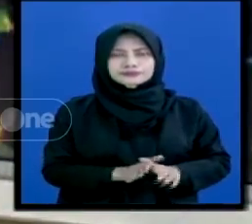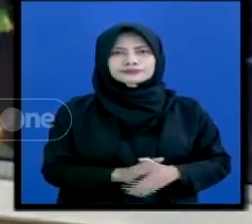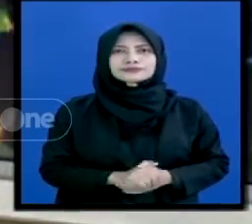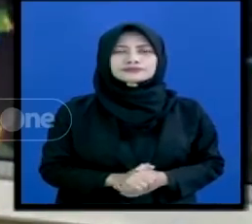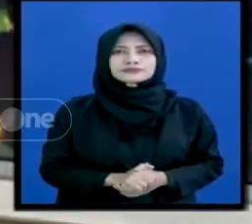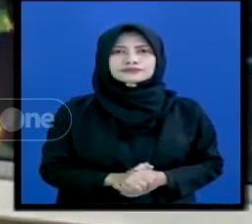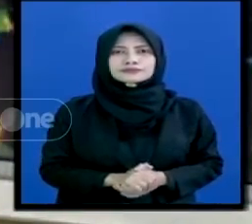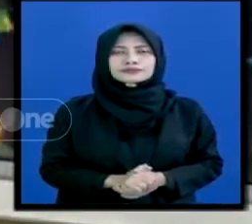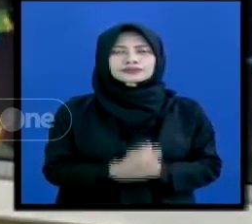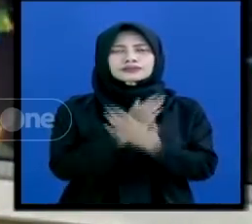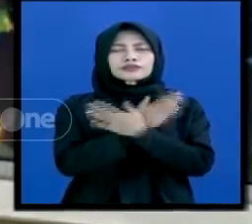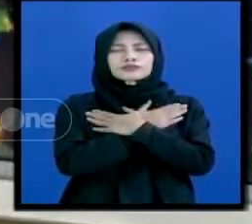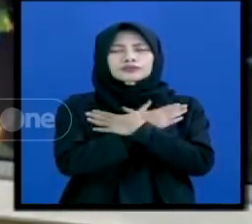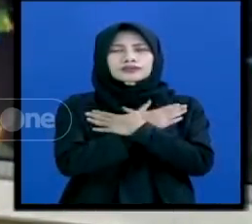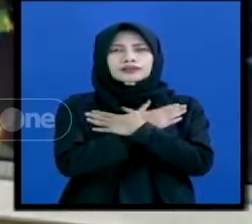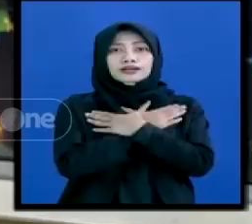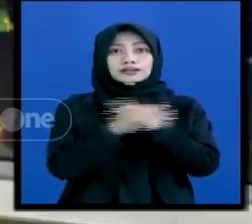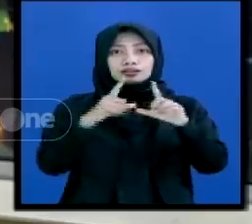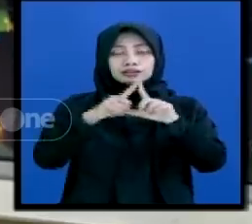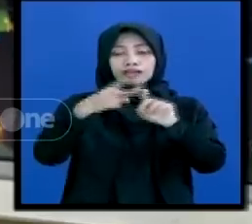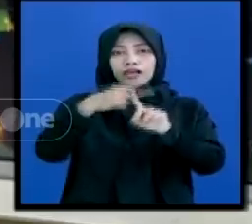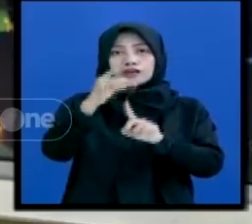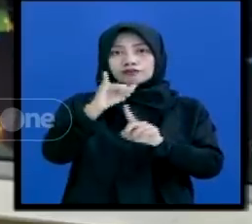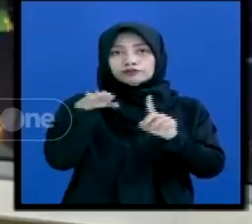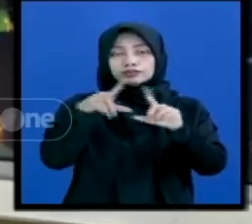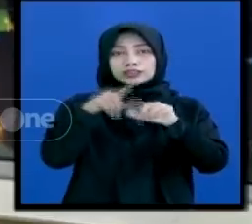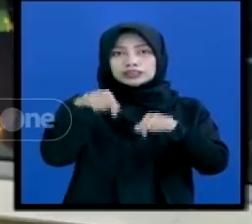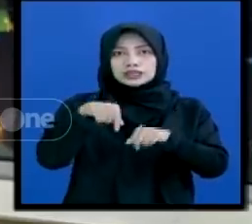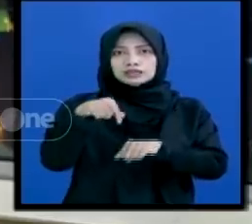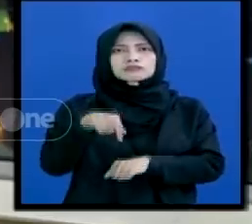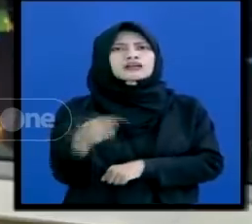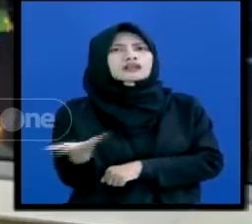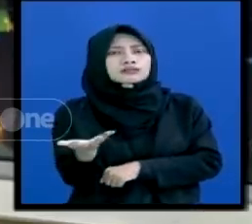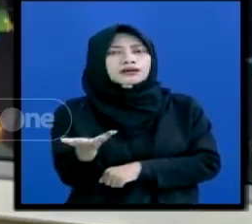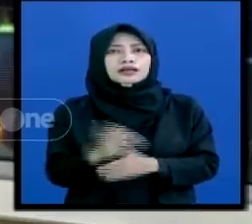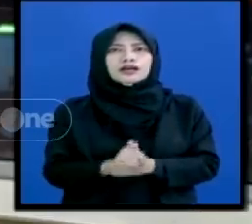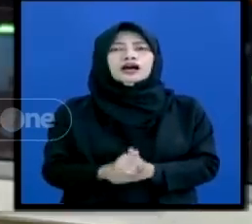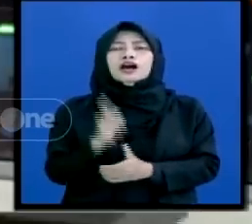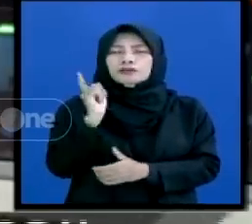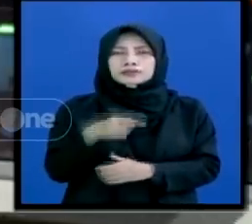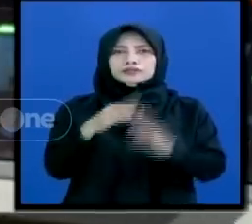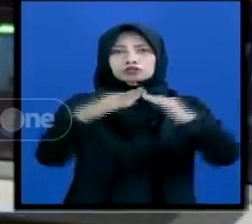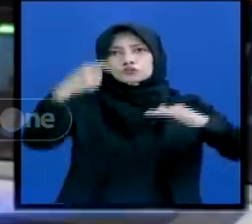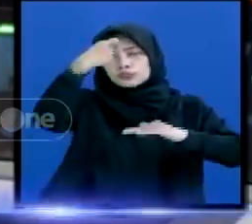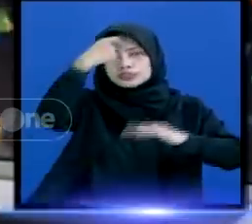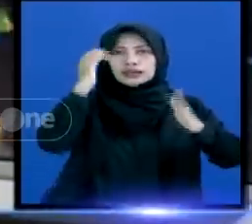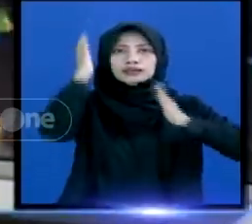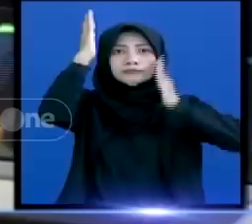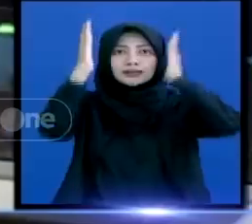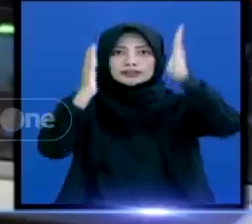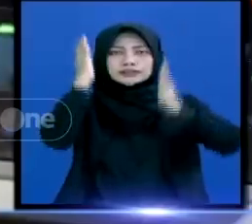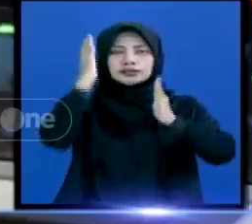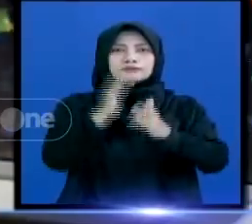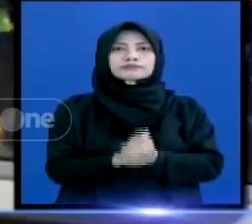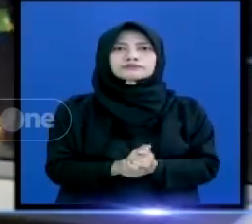Pemirsa, jenazah pembalap muda Indonesia Afridza Syah Munandar saat ini masih berada di Rumah Sakit Kuala Lumpur, Malaysia. Sebelum